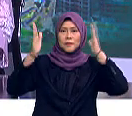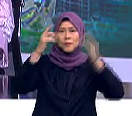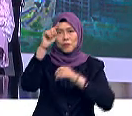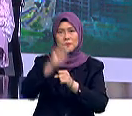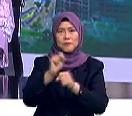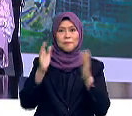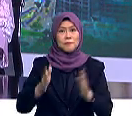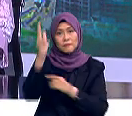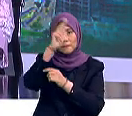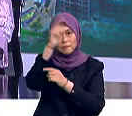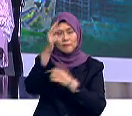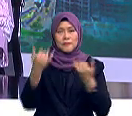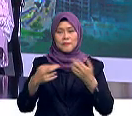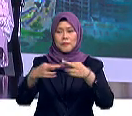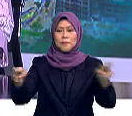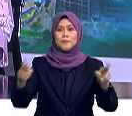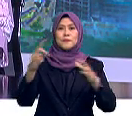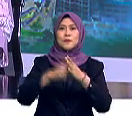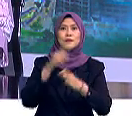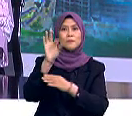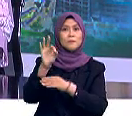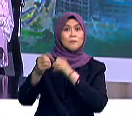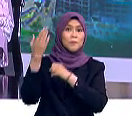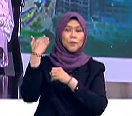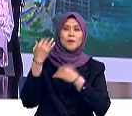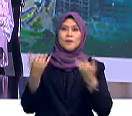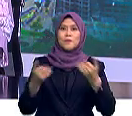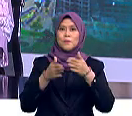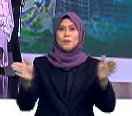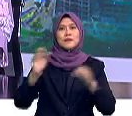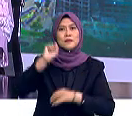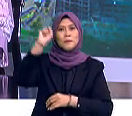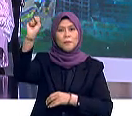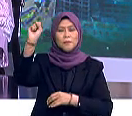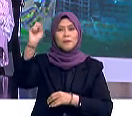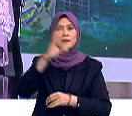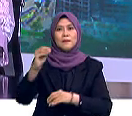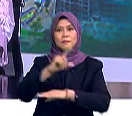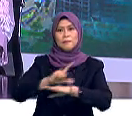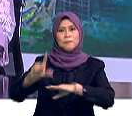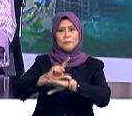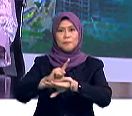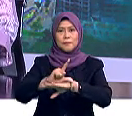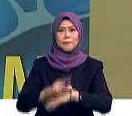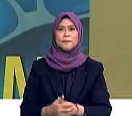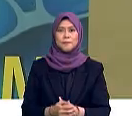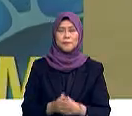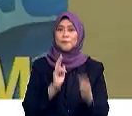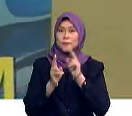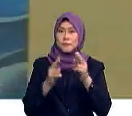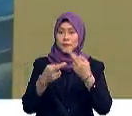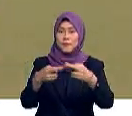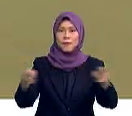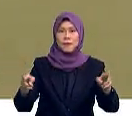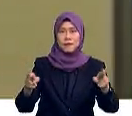penjawat awam yang dilancarkan di Kuala Lumpur September lalu dan kini diperluas ke Sabah dan Labuan. Berucap pada